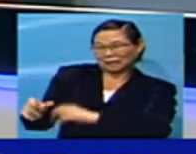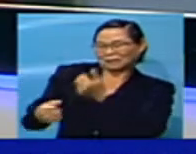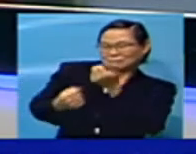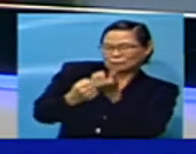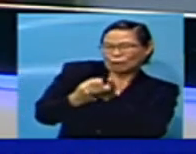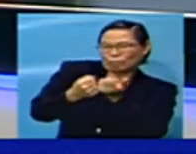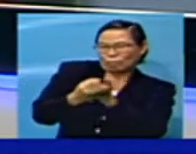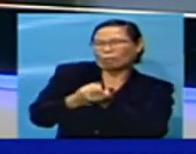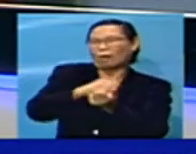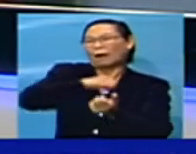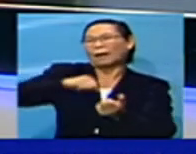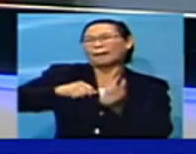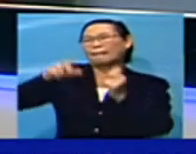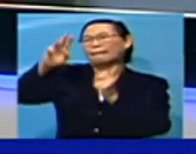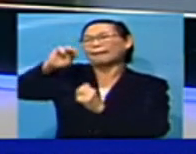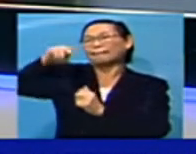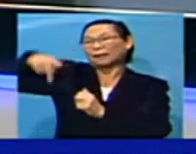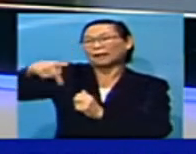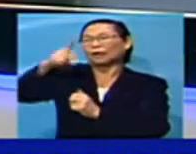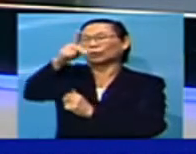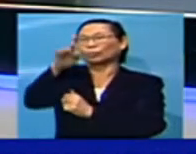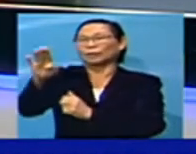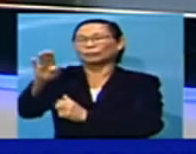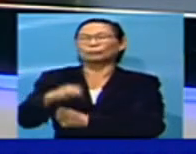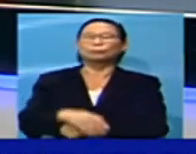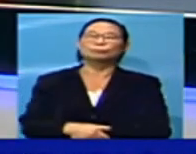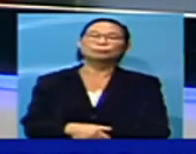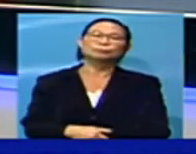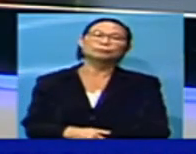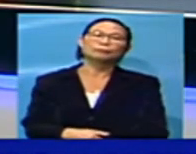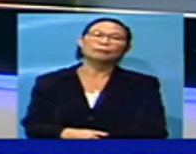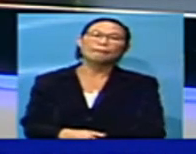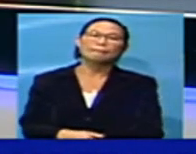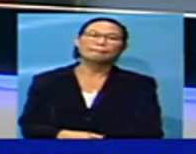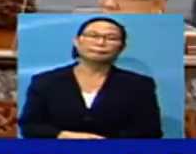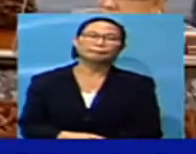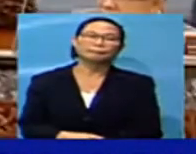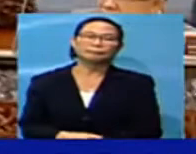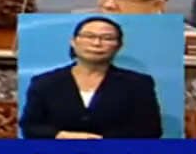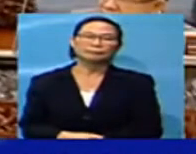disokong oleh ahli Parlimen Kota Baru, Datuk Taqiyuddin Hassan.